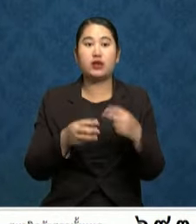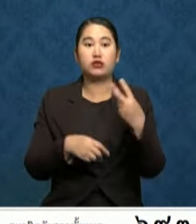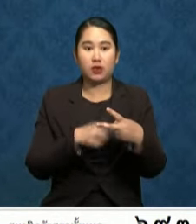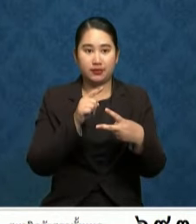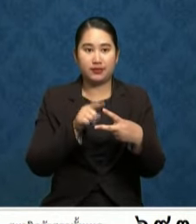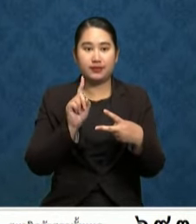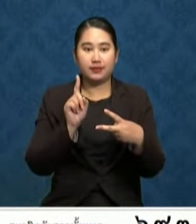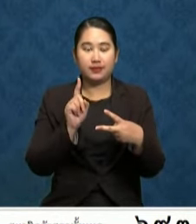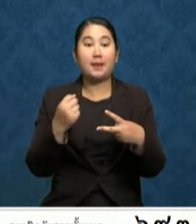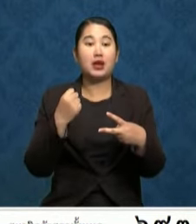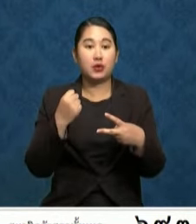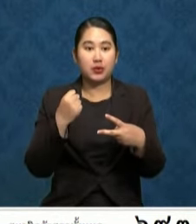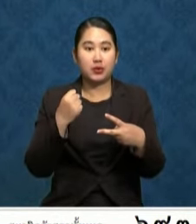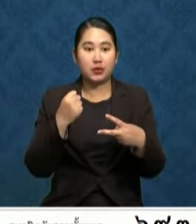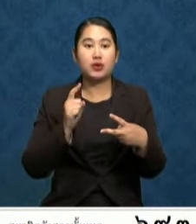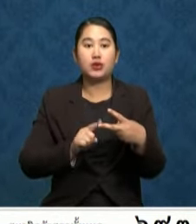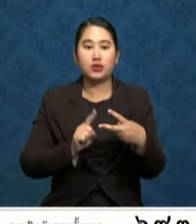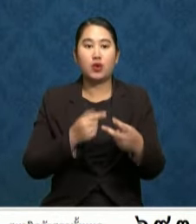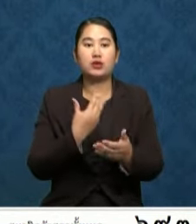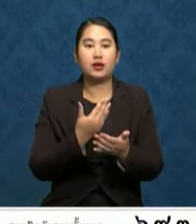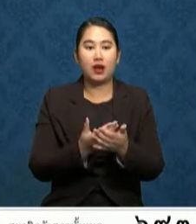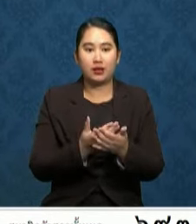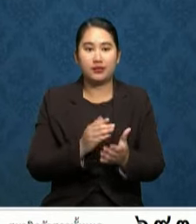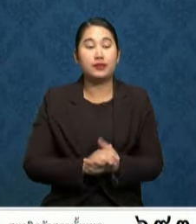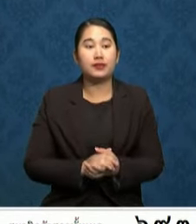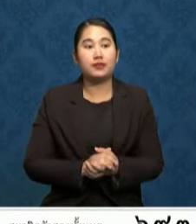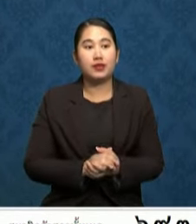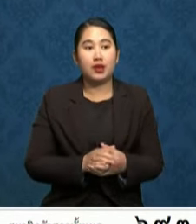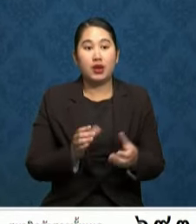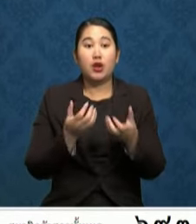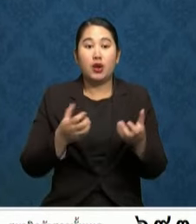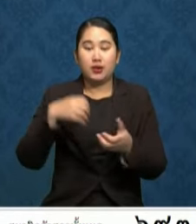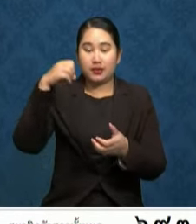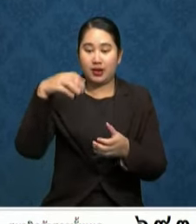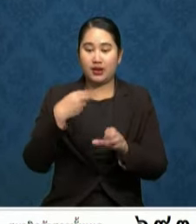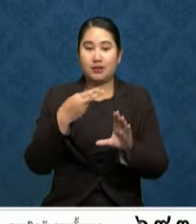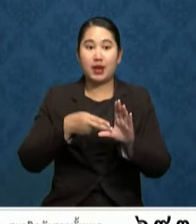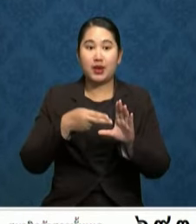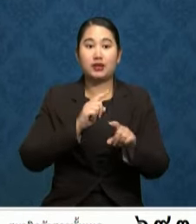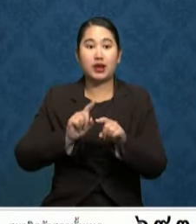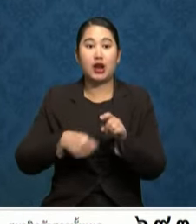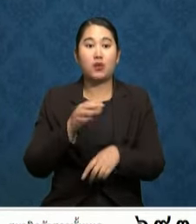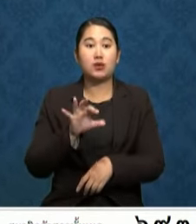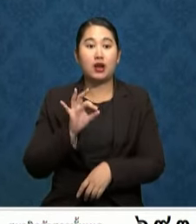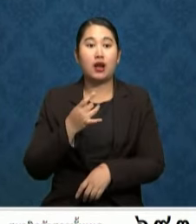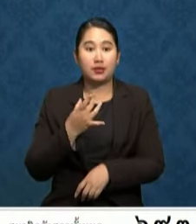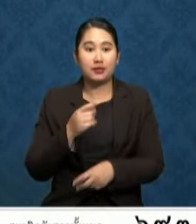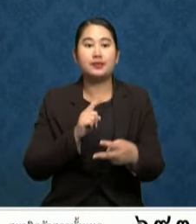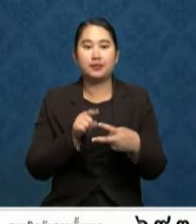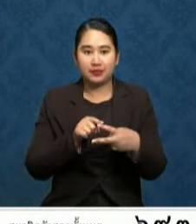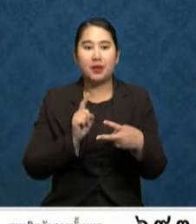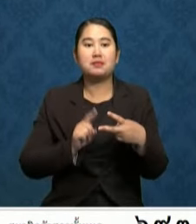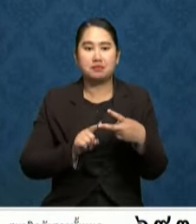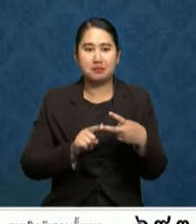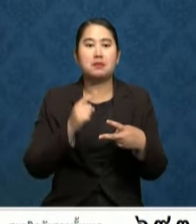1ความมั่นคง 2ราคาระหว่างพลังงานเนี่ยความมั่นคงกับพลังงานเราเลือกอะไรครับเราเลือกความมั่น